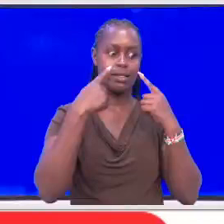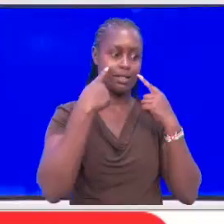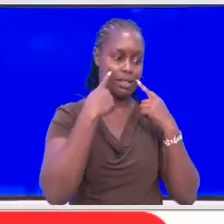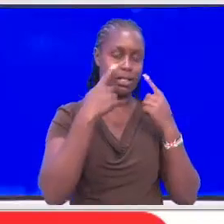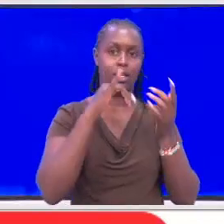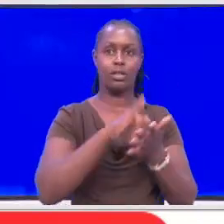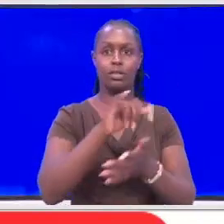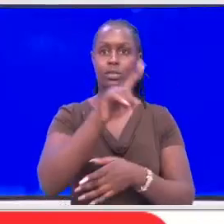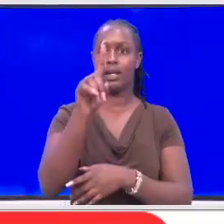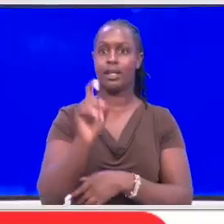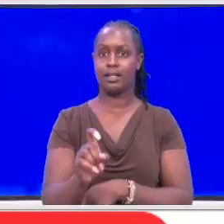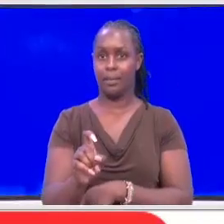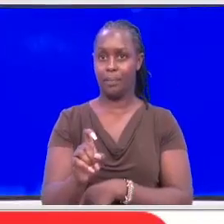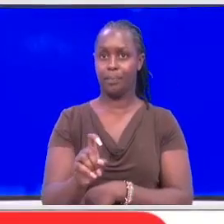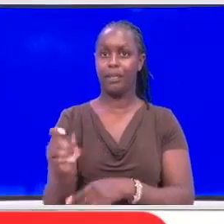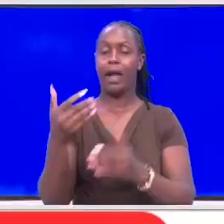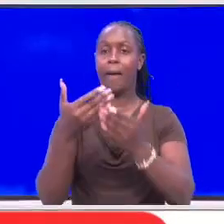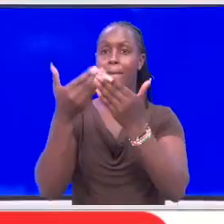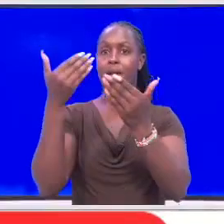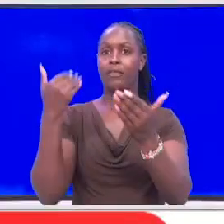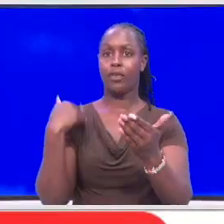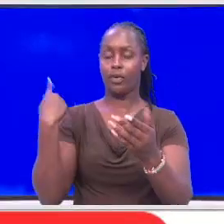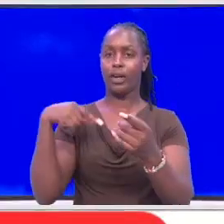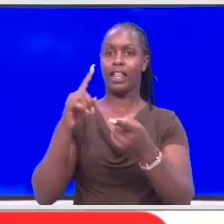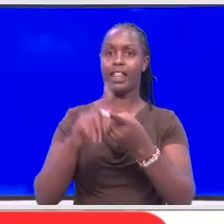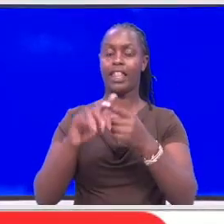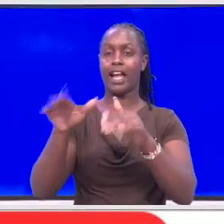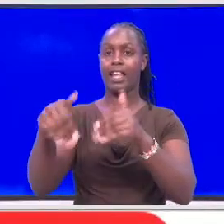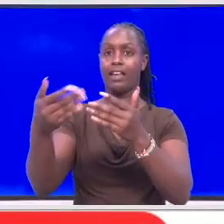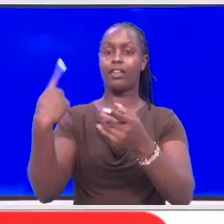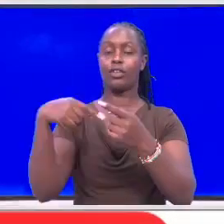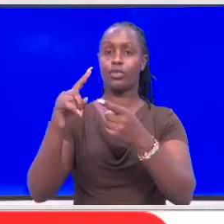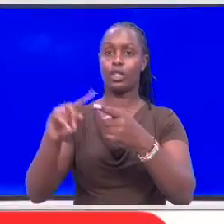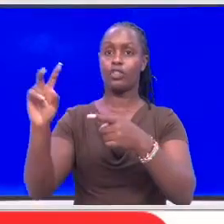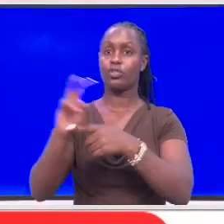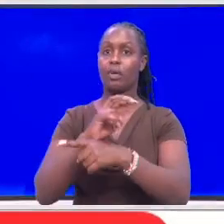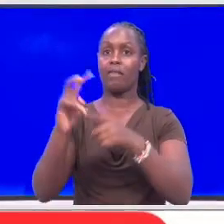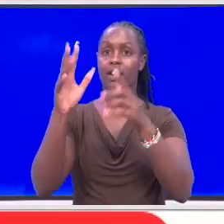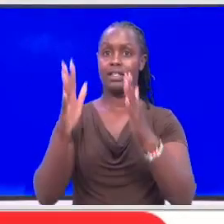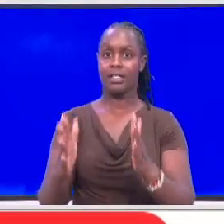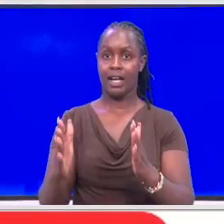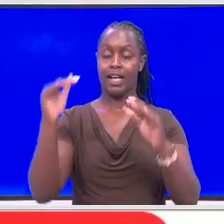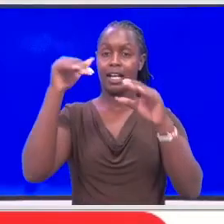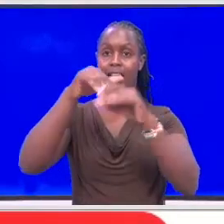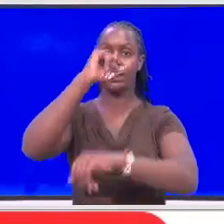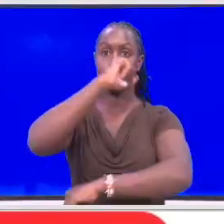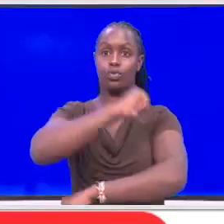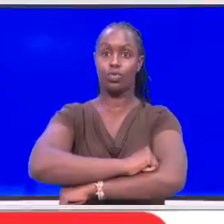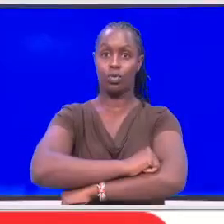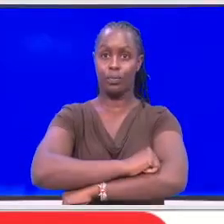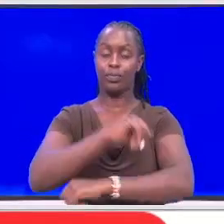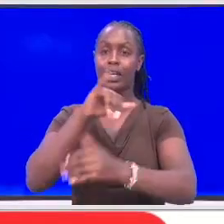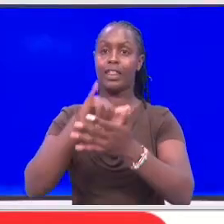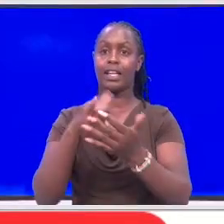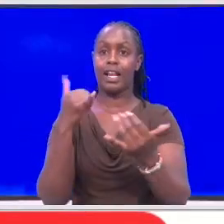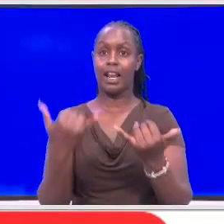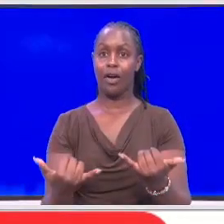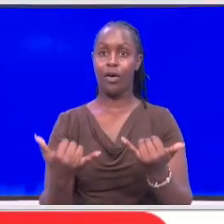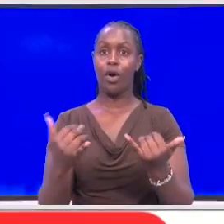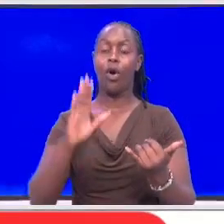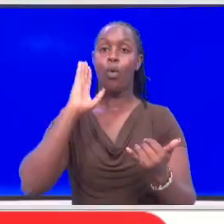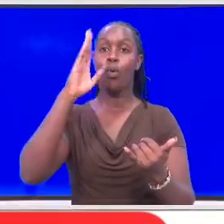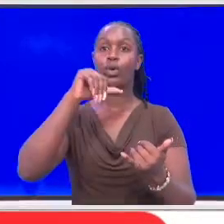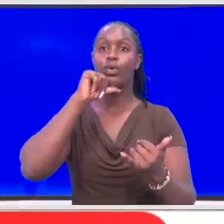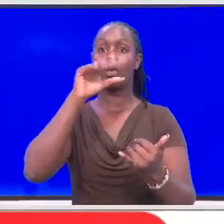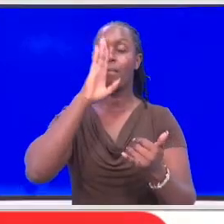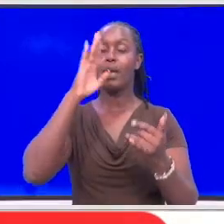hizo za mitihani hata kabla ya kuwafikia wasimamizi na wakaguzi wa mitihani shule, ambao sasa